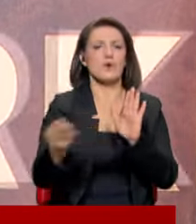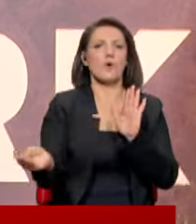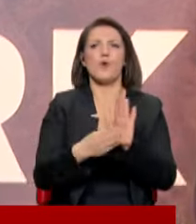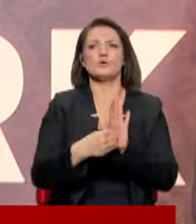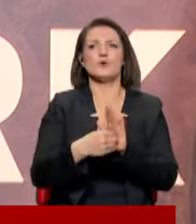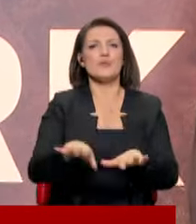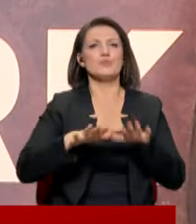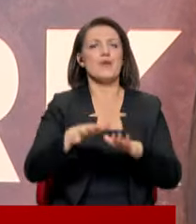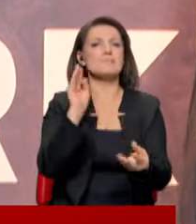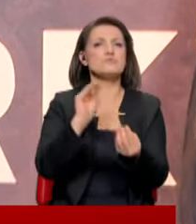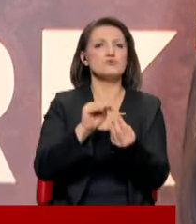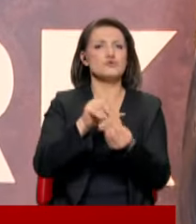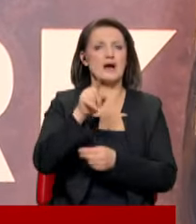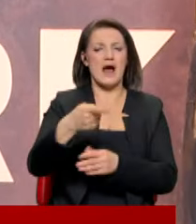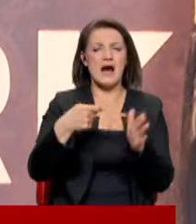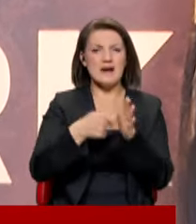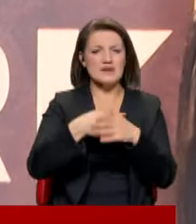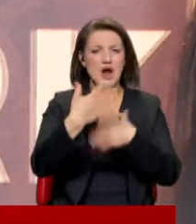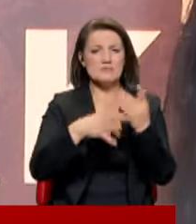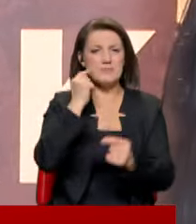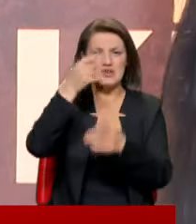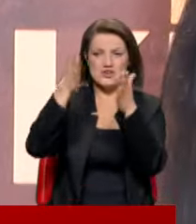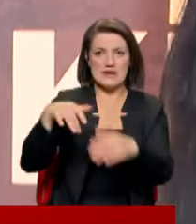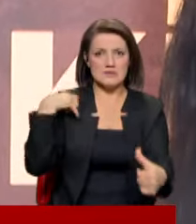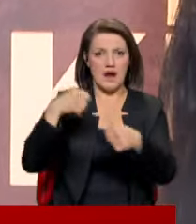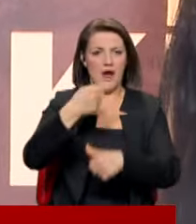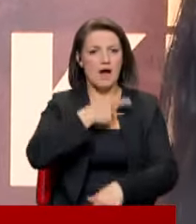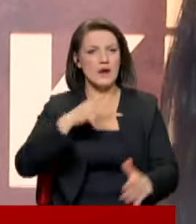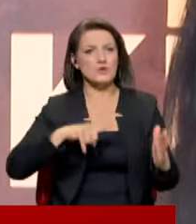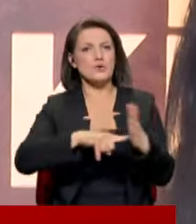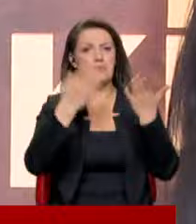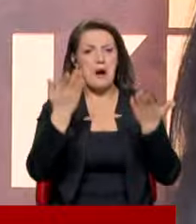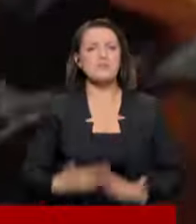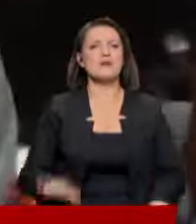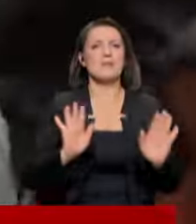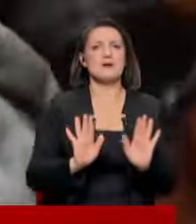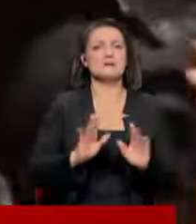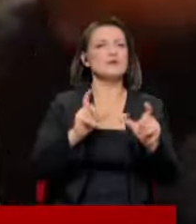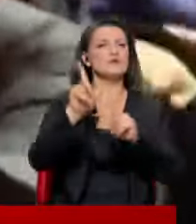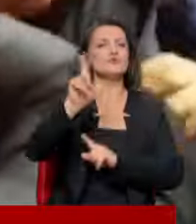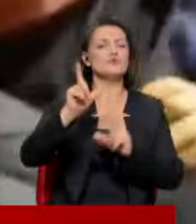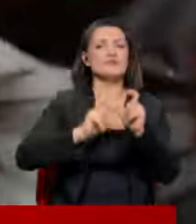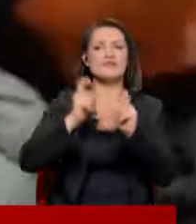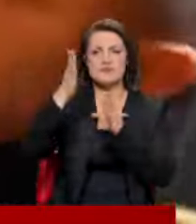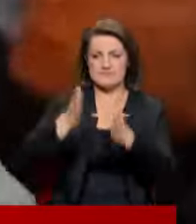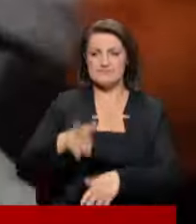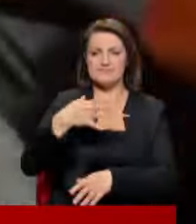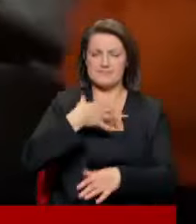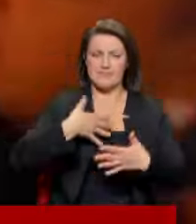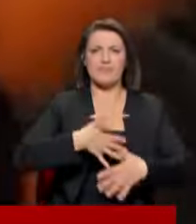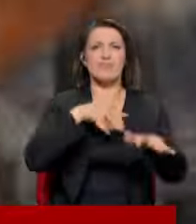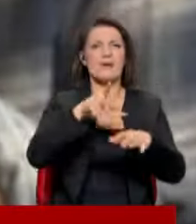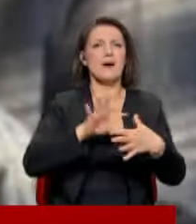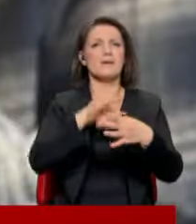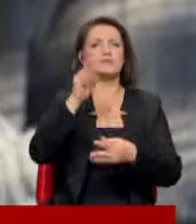koymuştur. Deprem suçlarına adı karışmış birini yeniden aday göstermeniz kabul edilemez. Lütfü Savaş'ın kendisine yönelik